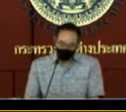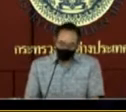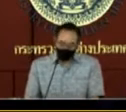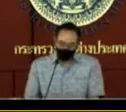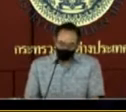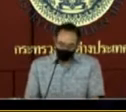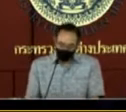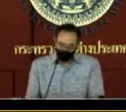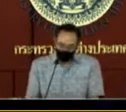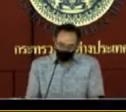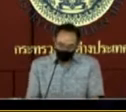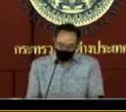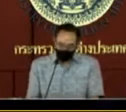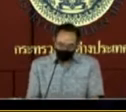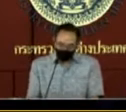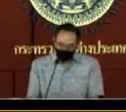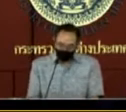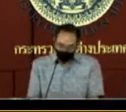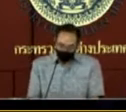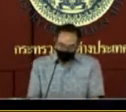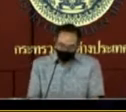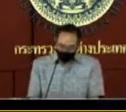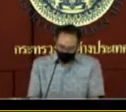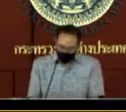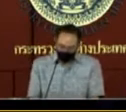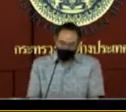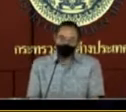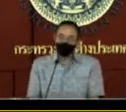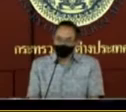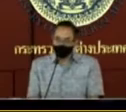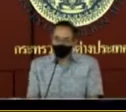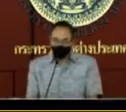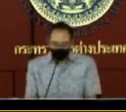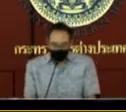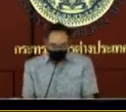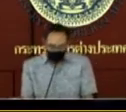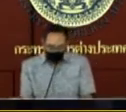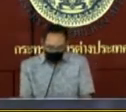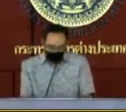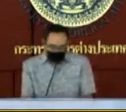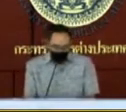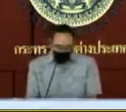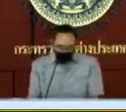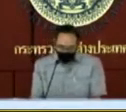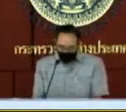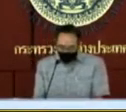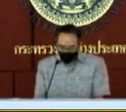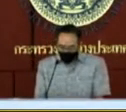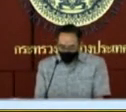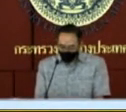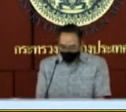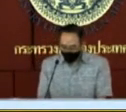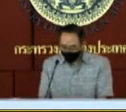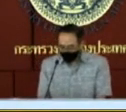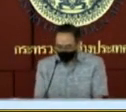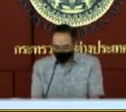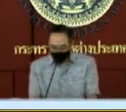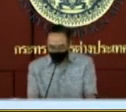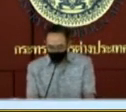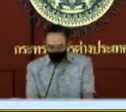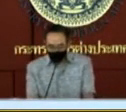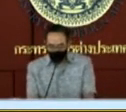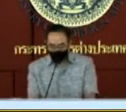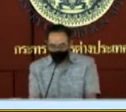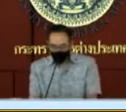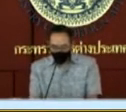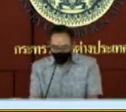BCG ของไทยนะครับแล้วก็แผนเศรษฐกิจ30ปีของนิวซีแลนด์ที่เรียกว่านิวซีแลนด์อีโคโน